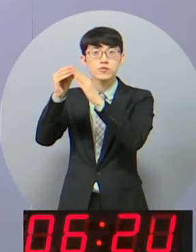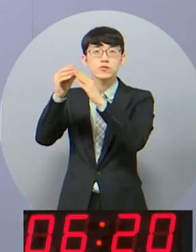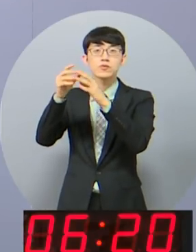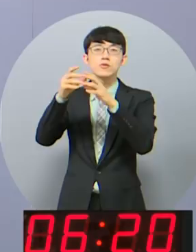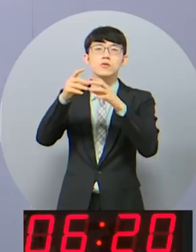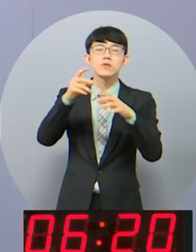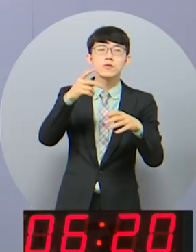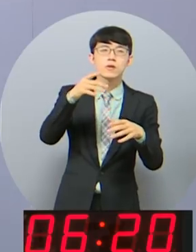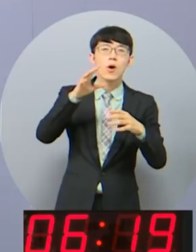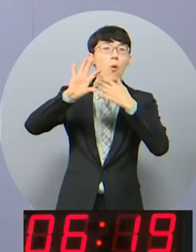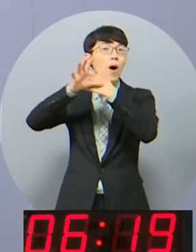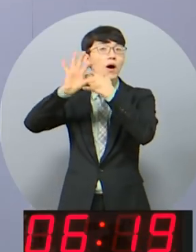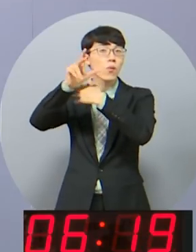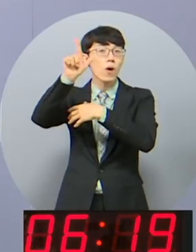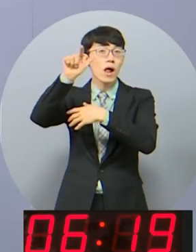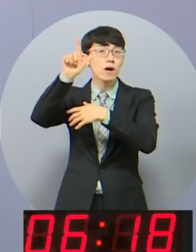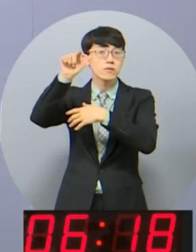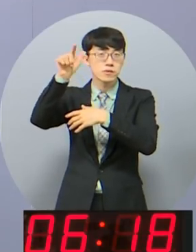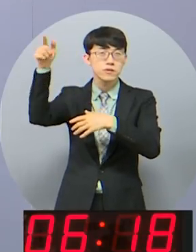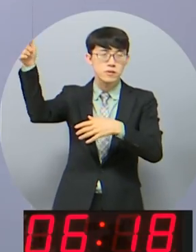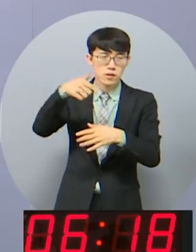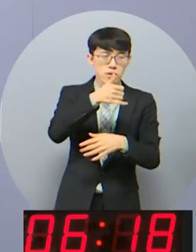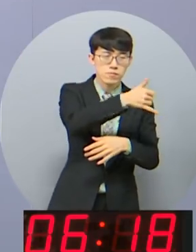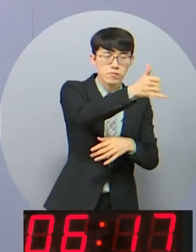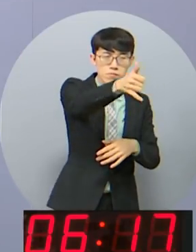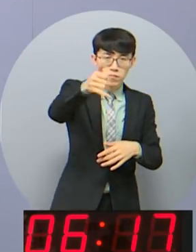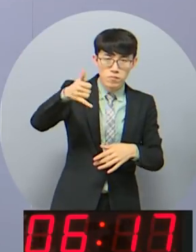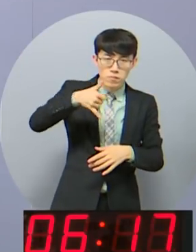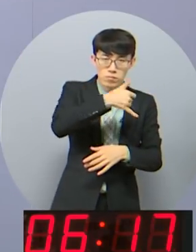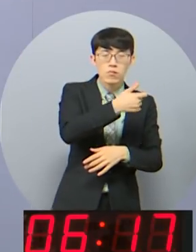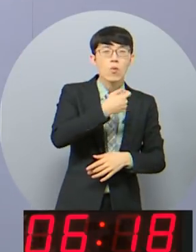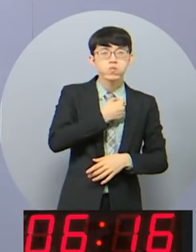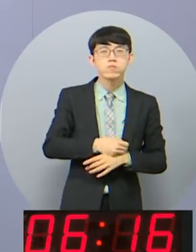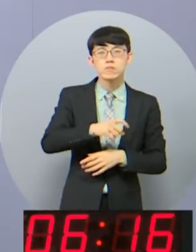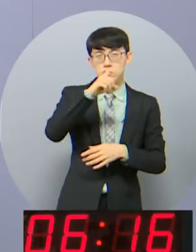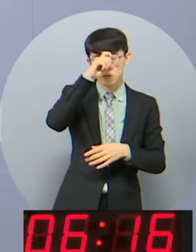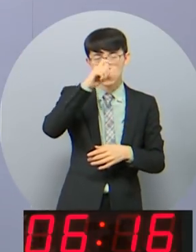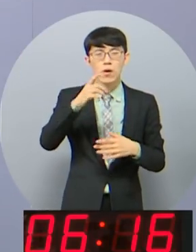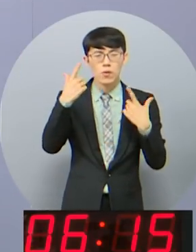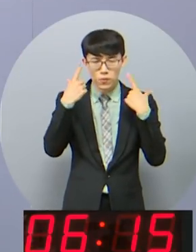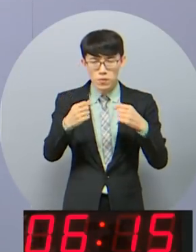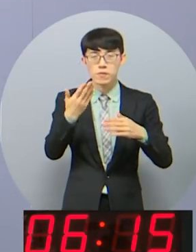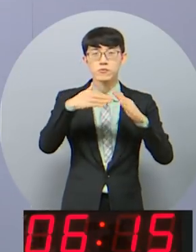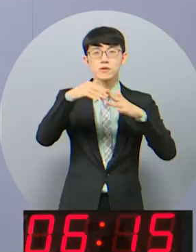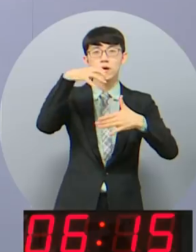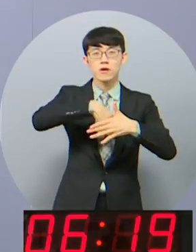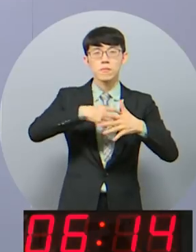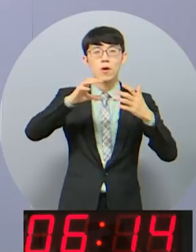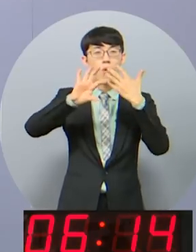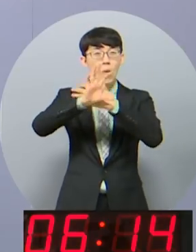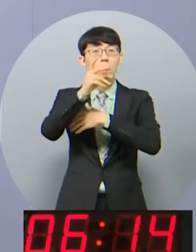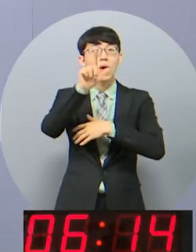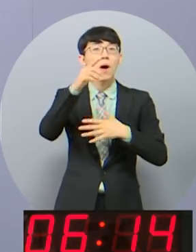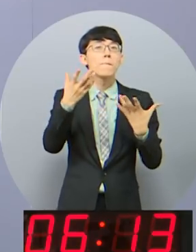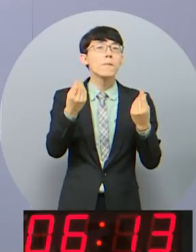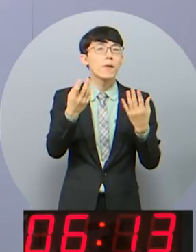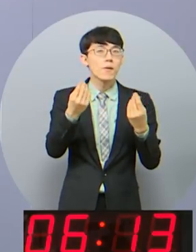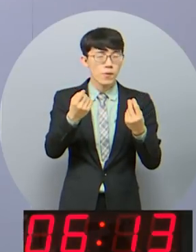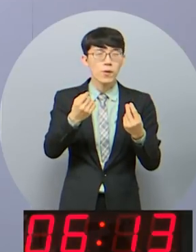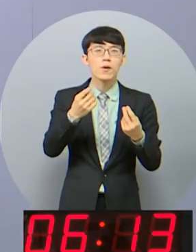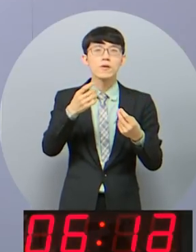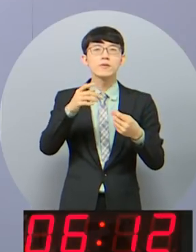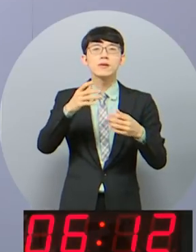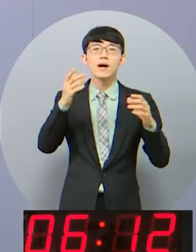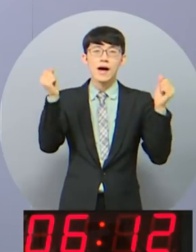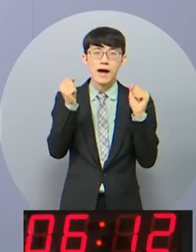资源，让没有外师资源的学校也可以利用寒暑假或是课后的时间有外师进驻来教导小